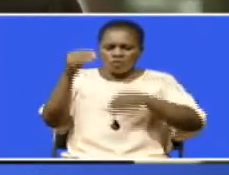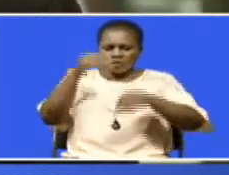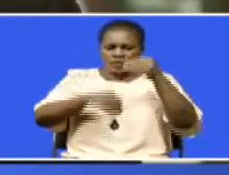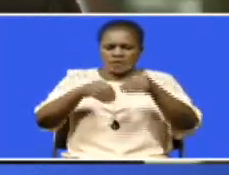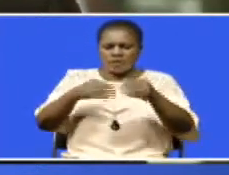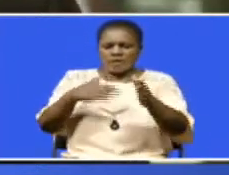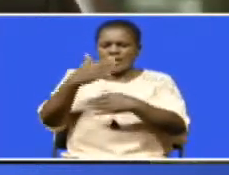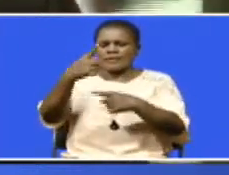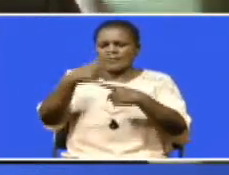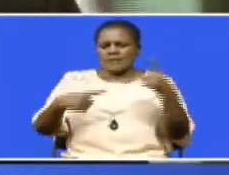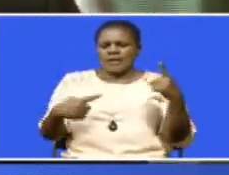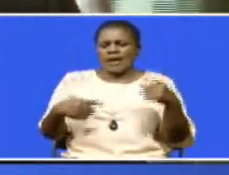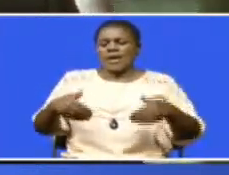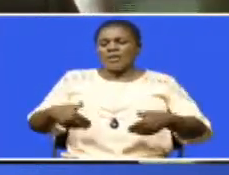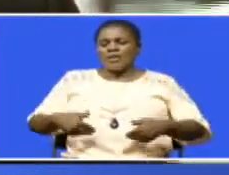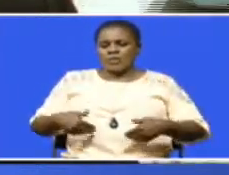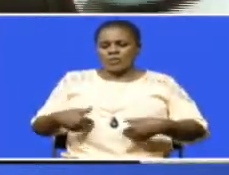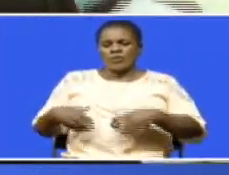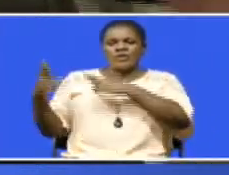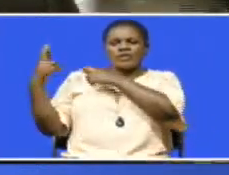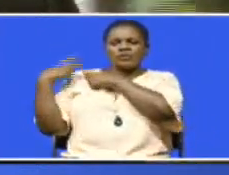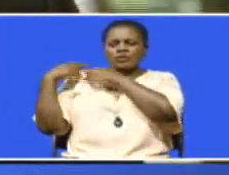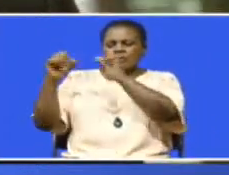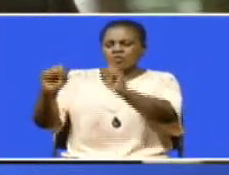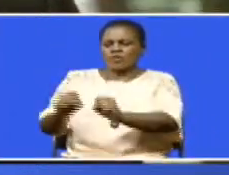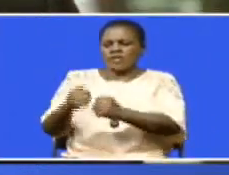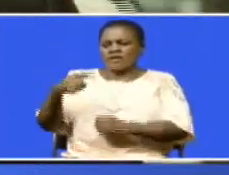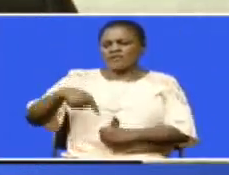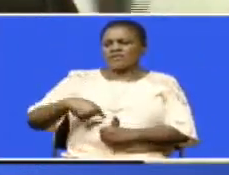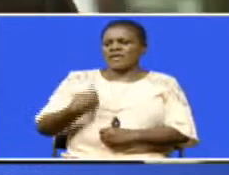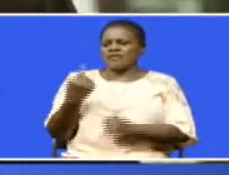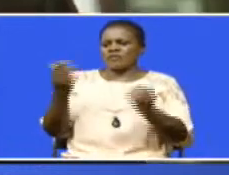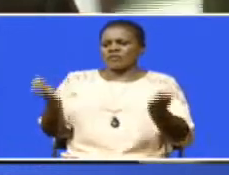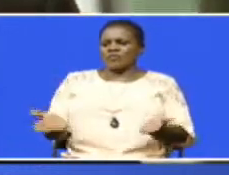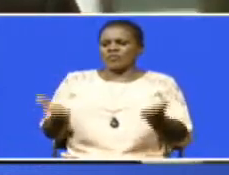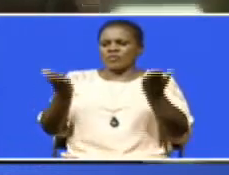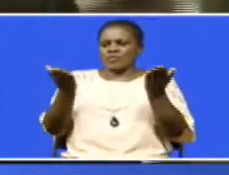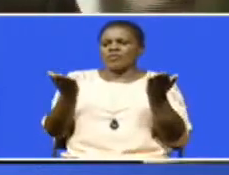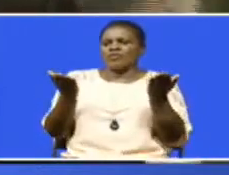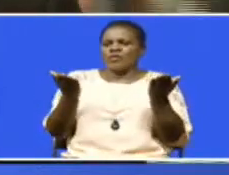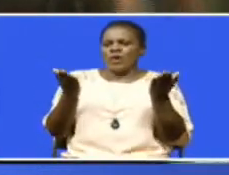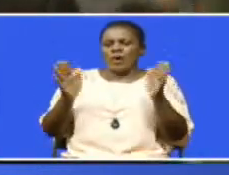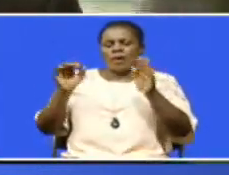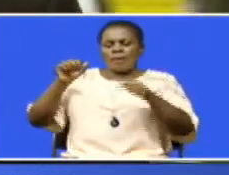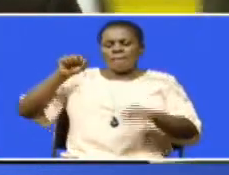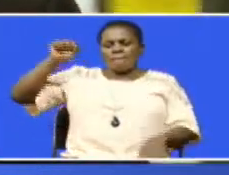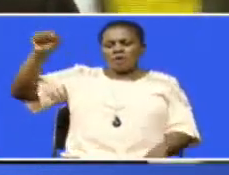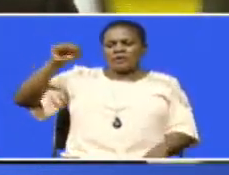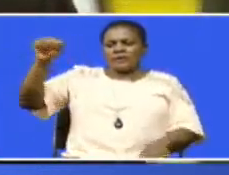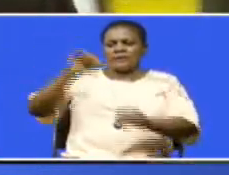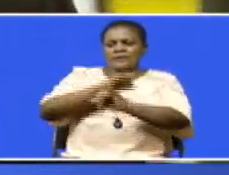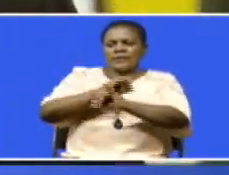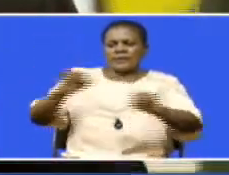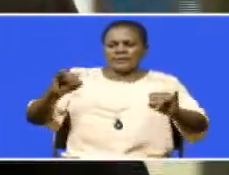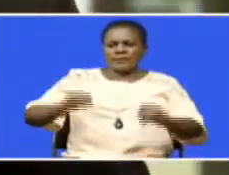ujao, sasa ni jukumu la vijana hao kujikwatua na kuweza kujimarisha na kuweza kupiga siasa safi.